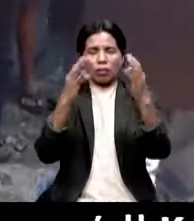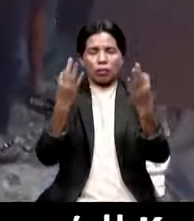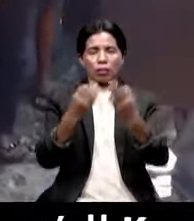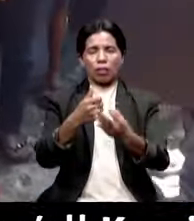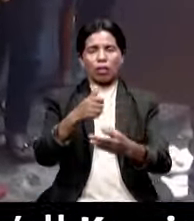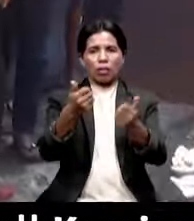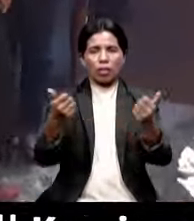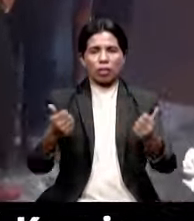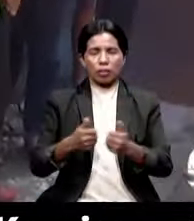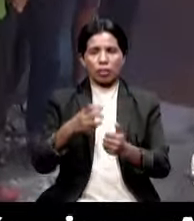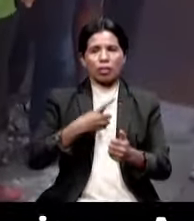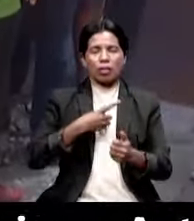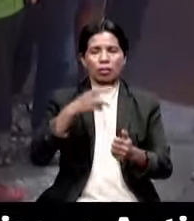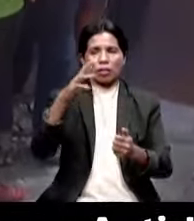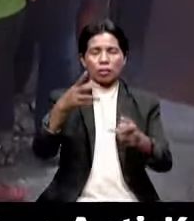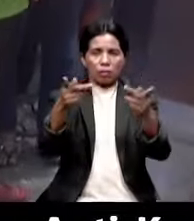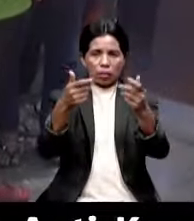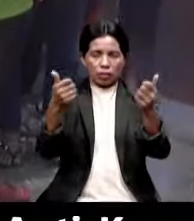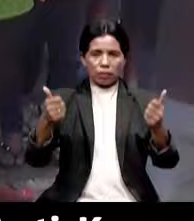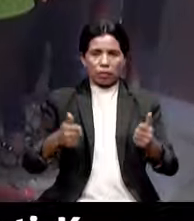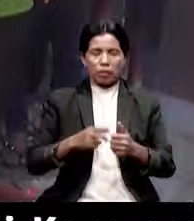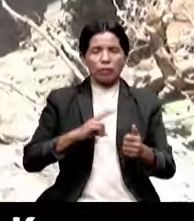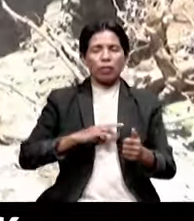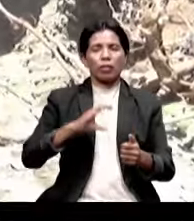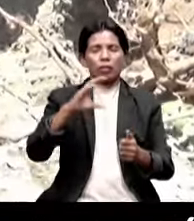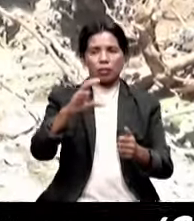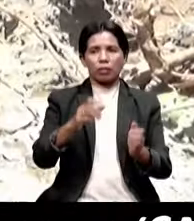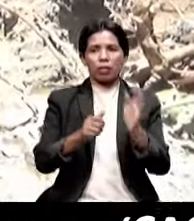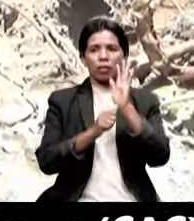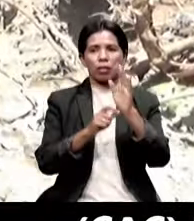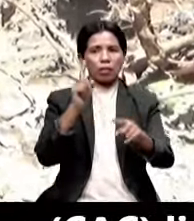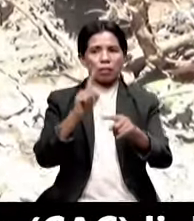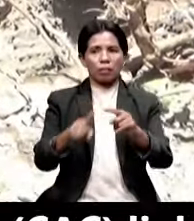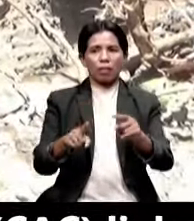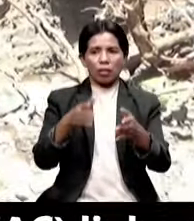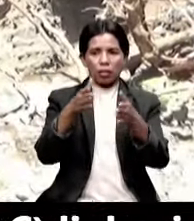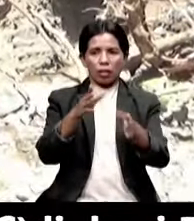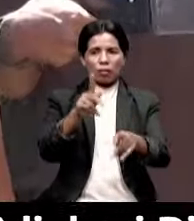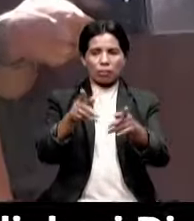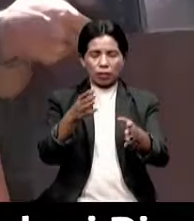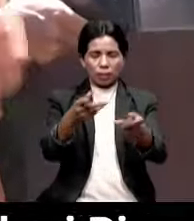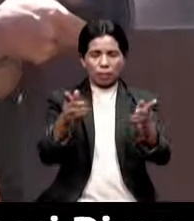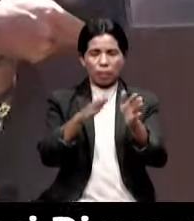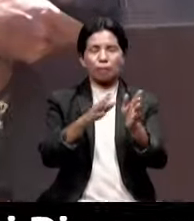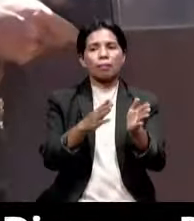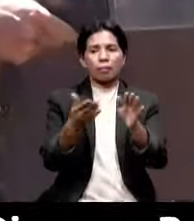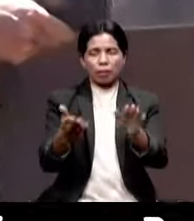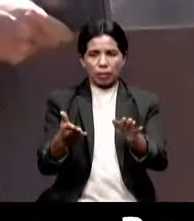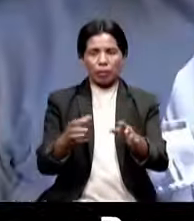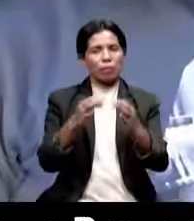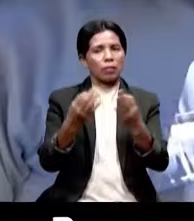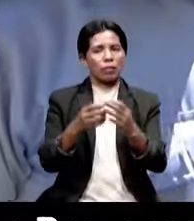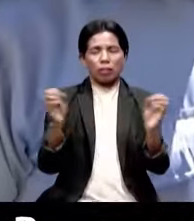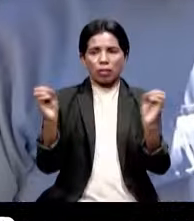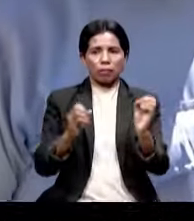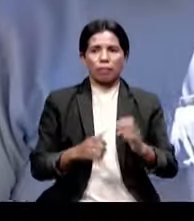aldeia Kasnafar suku dare, posto administrativo Veracruz, o lhe foi atene atu labele a coi matei sin e a quinta laran, bebe família sira rezeita. Se